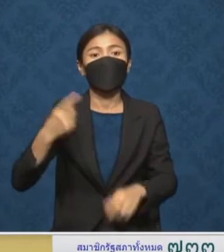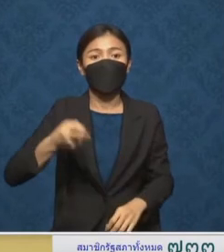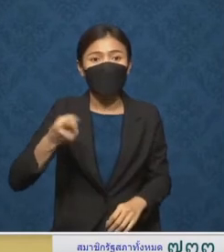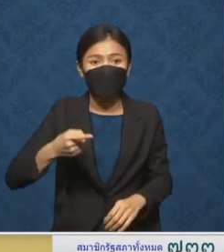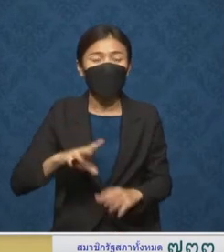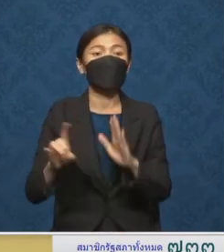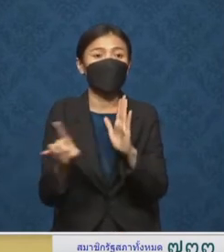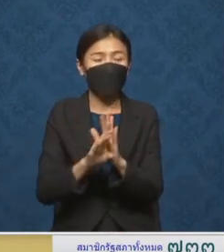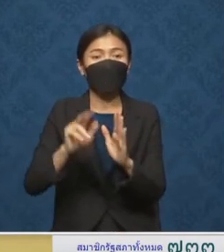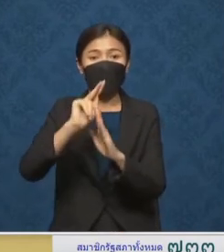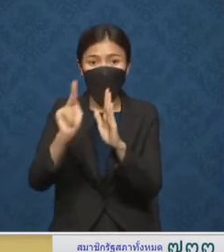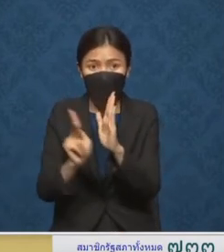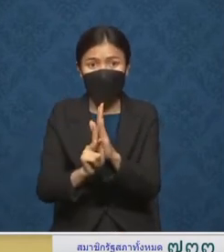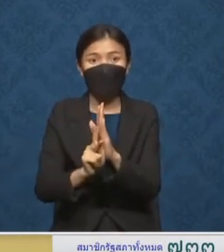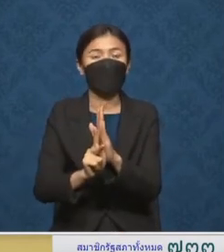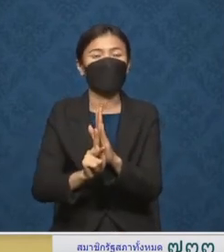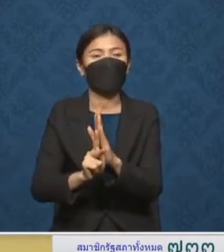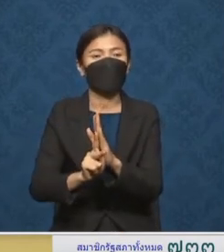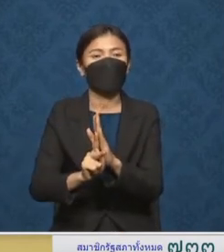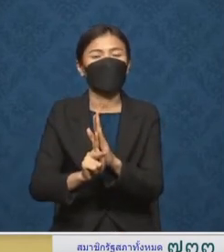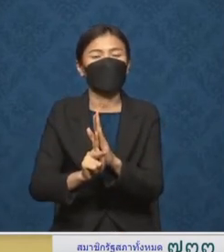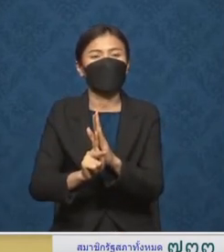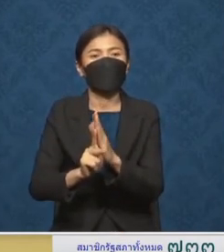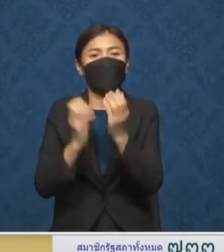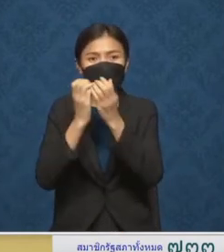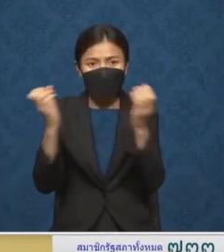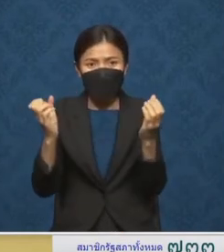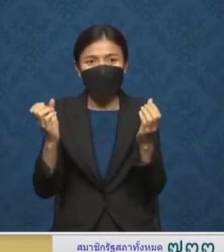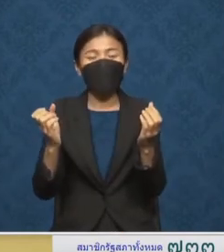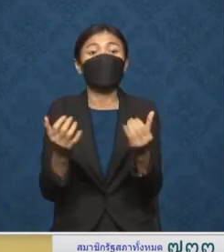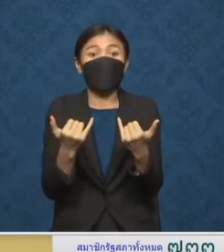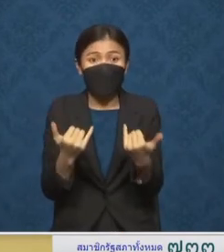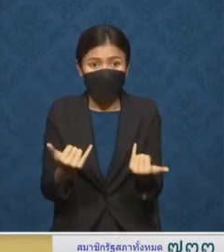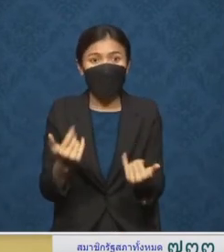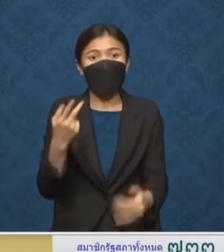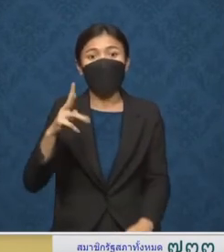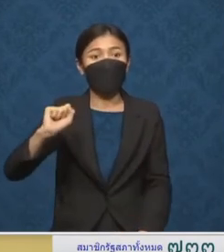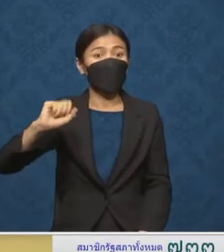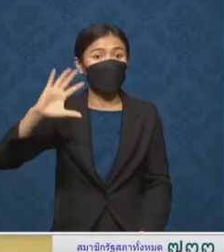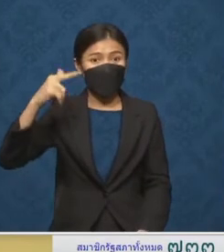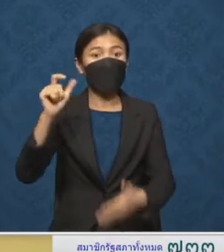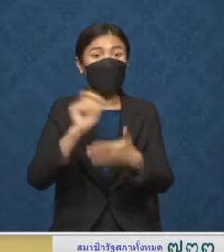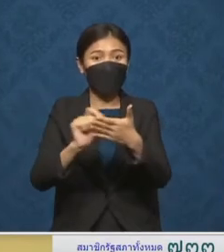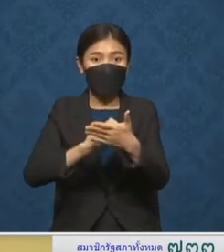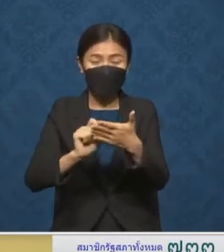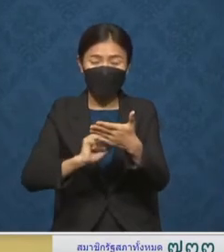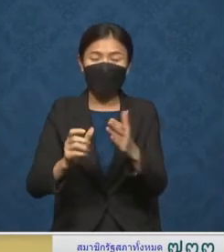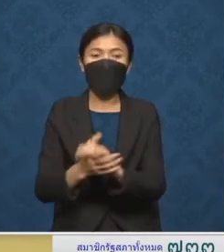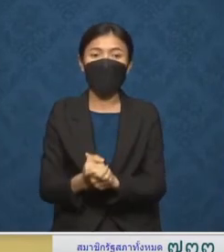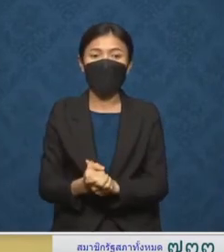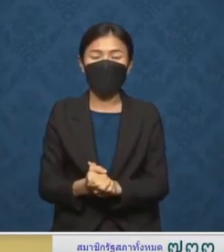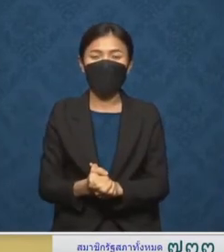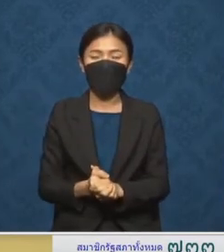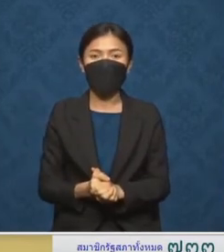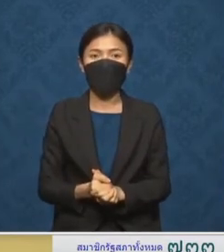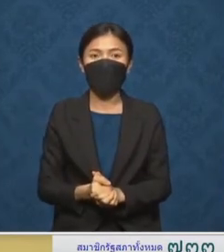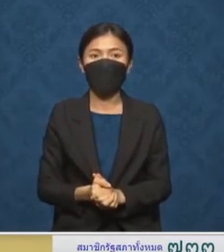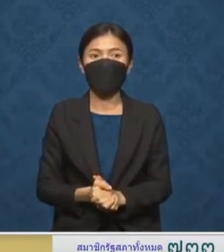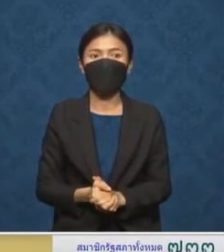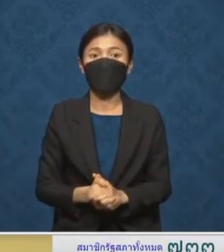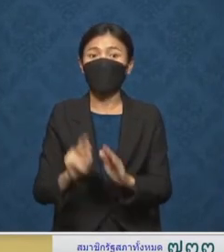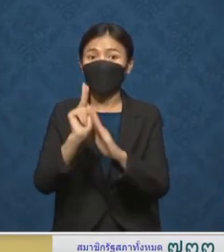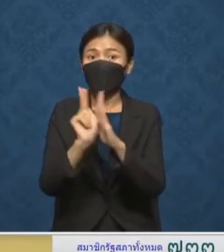ฉบับคศช.มนักปัจจุบันแต่ท่านประธานครับเมื่อเราพูดถึงการจัดทำ